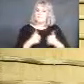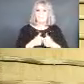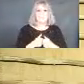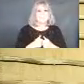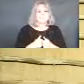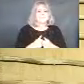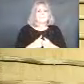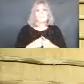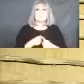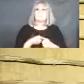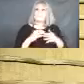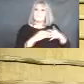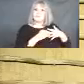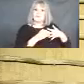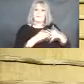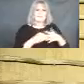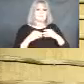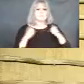gesond gemaak het.